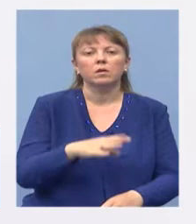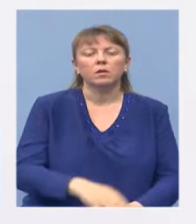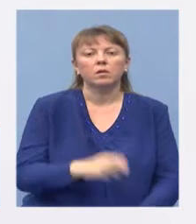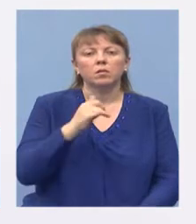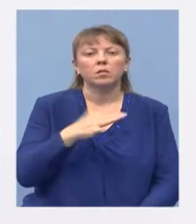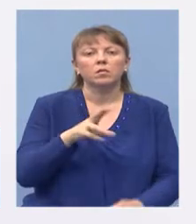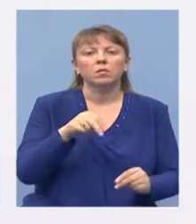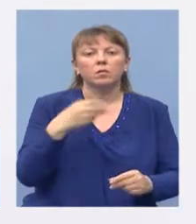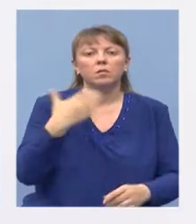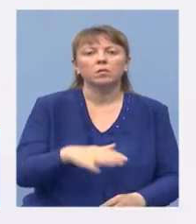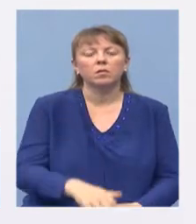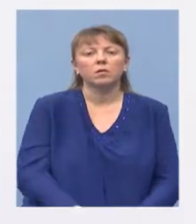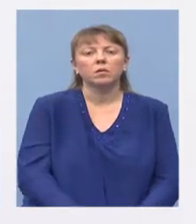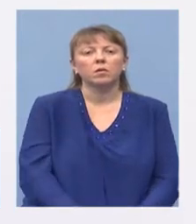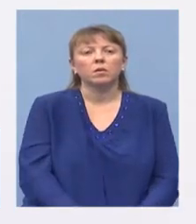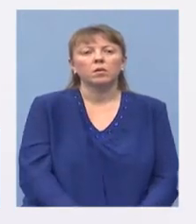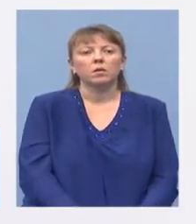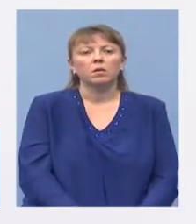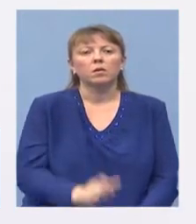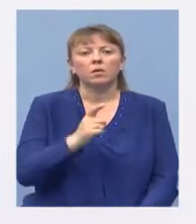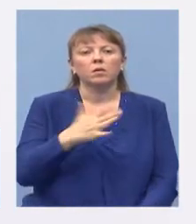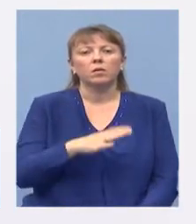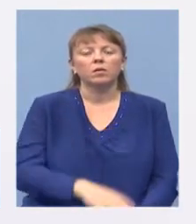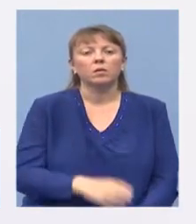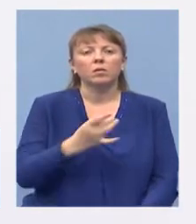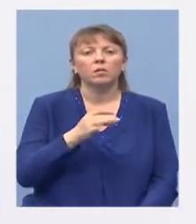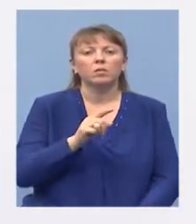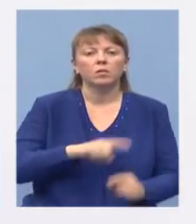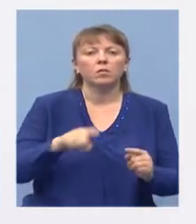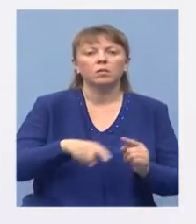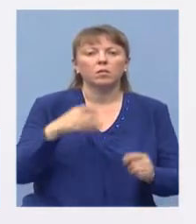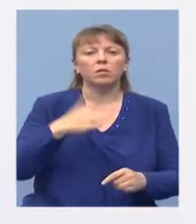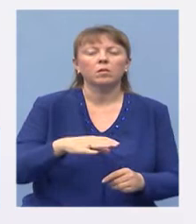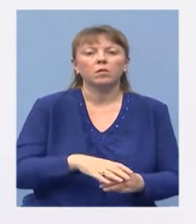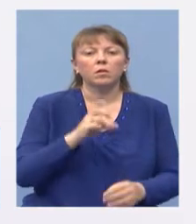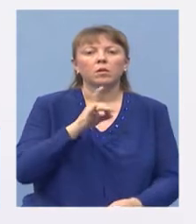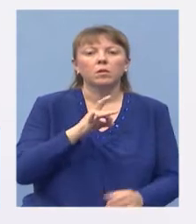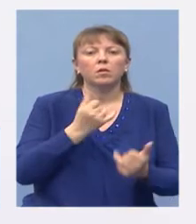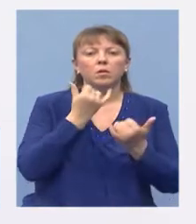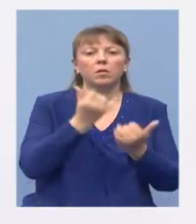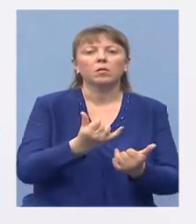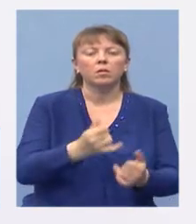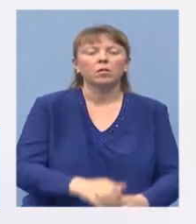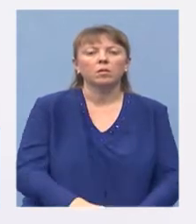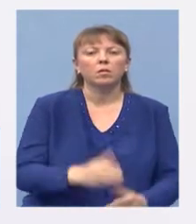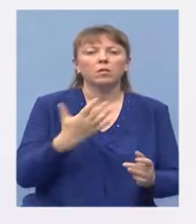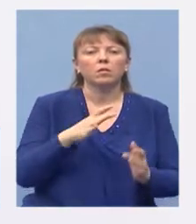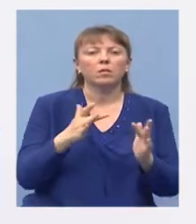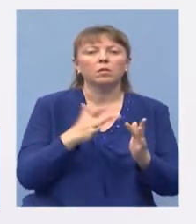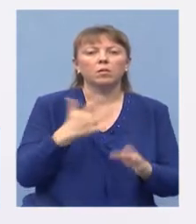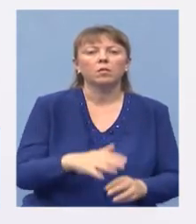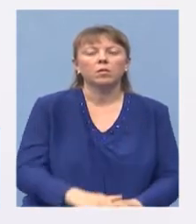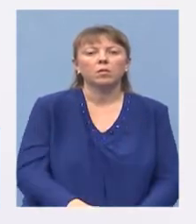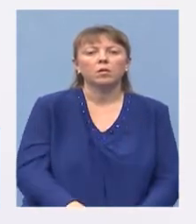оператору, получить эту услугу через зоны скорости. Плюс еще у нас есть сектора самообслуживания, connection points, которые